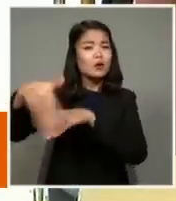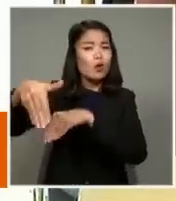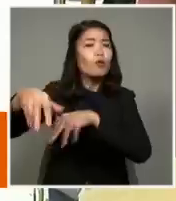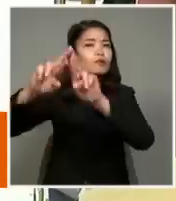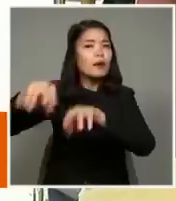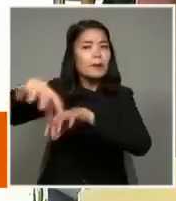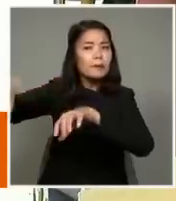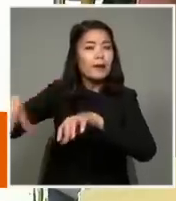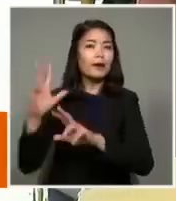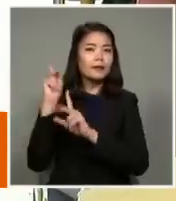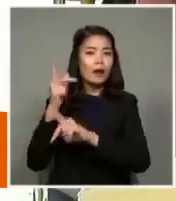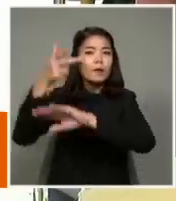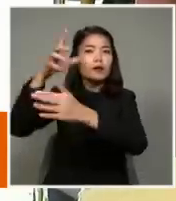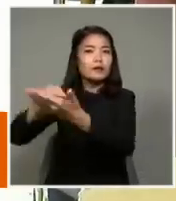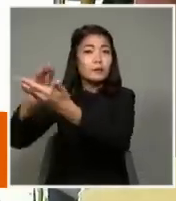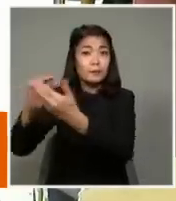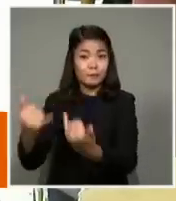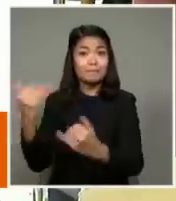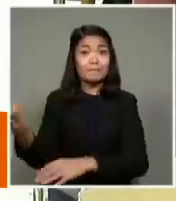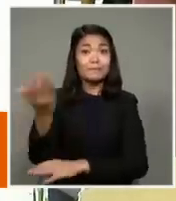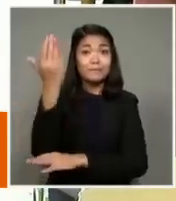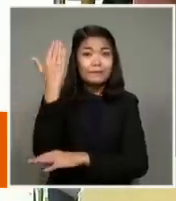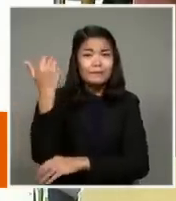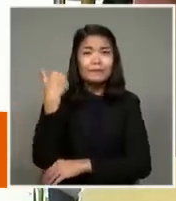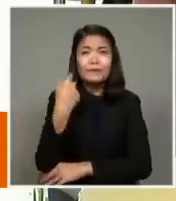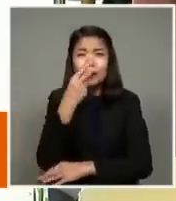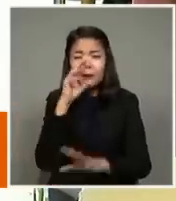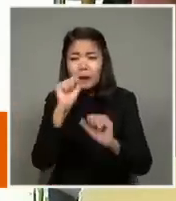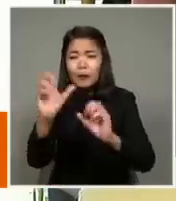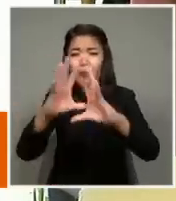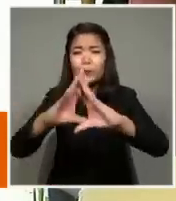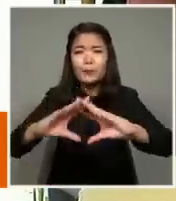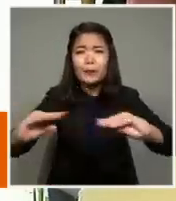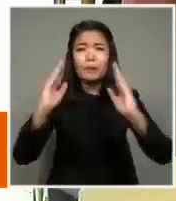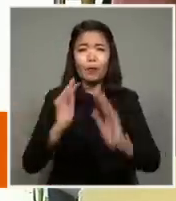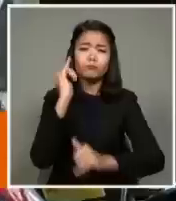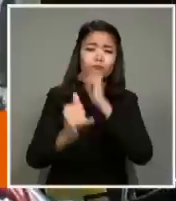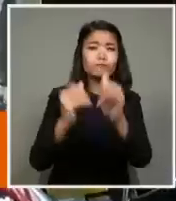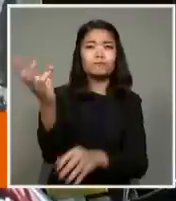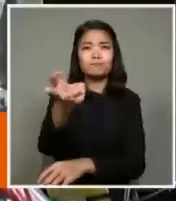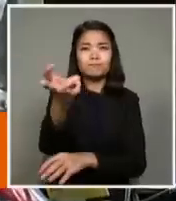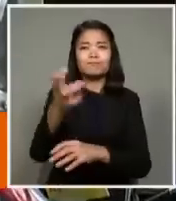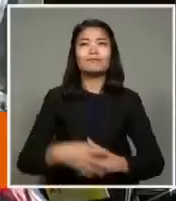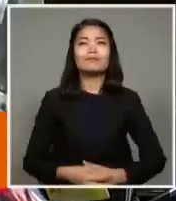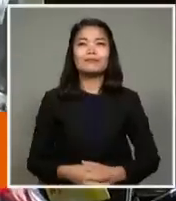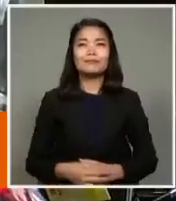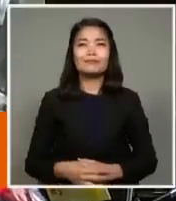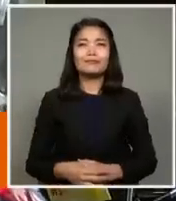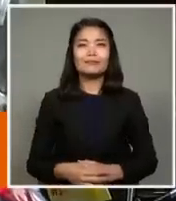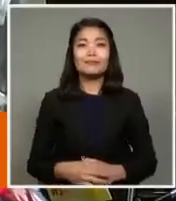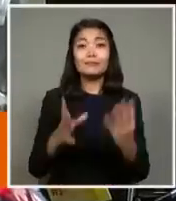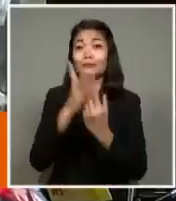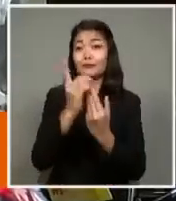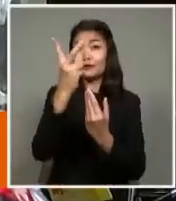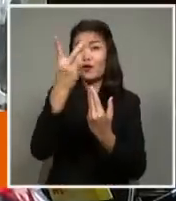ที่ทีมข่าวได้ลงพื้นที่ไปสำรวจช่วงเช้าที่ผ่านมาก็พบว่าเงียบเหงาและซบเซาเช่นเดียวกันค่ะกว่า2สัปด